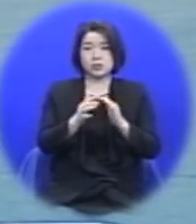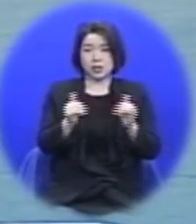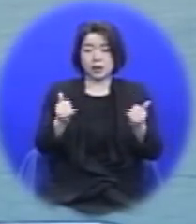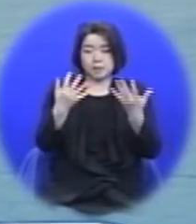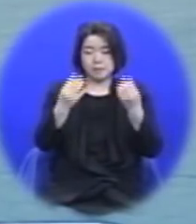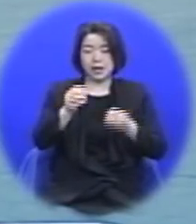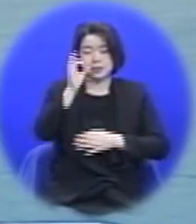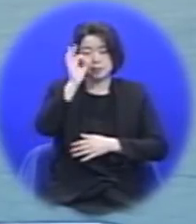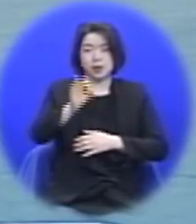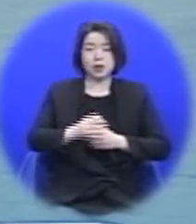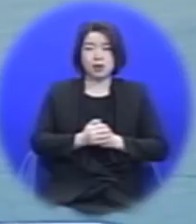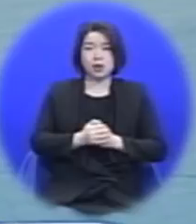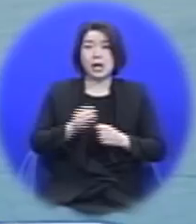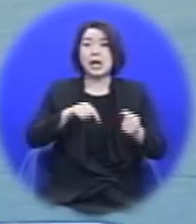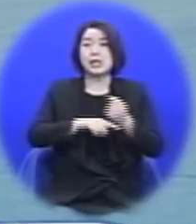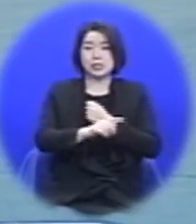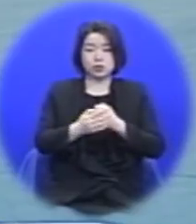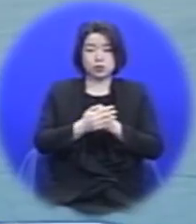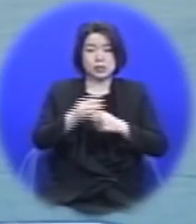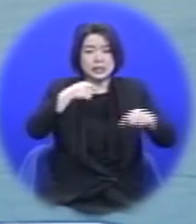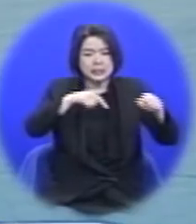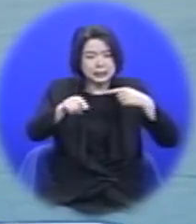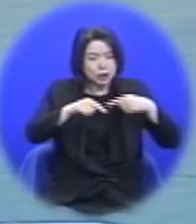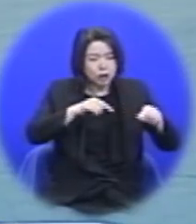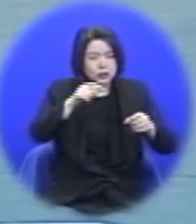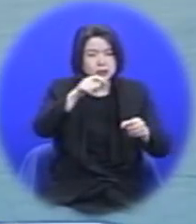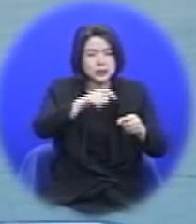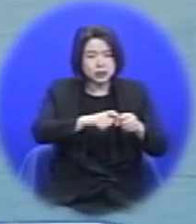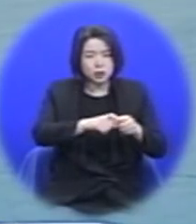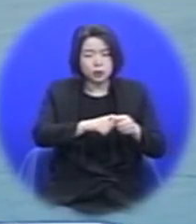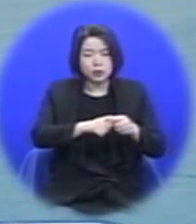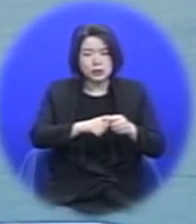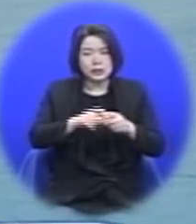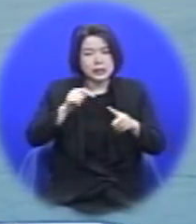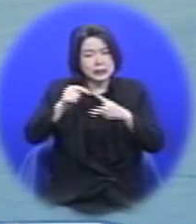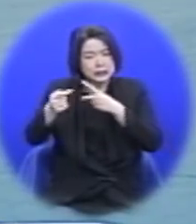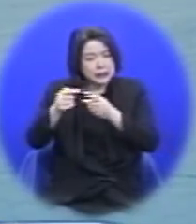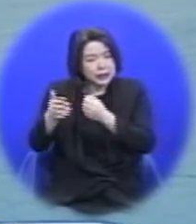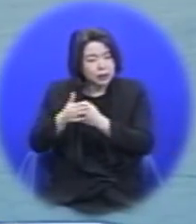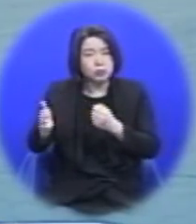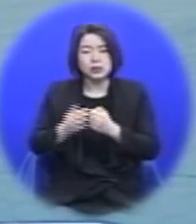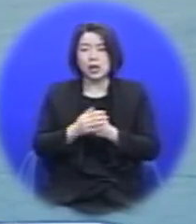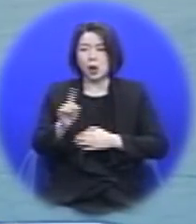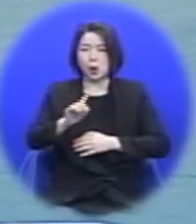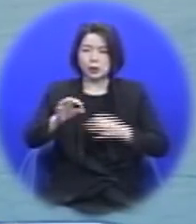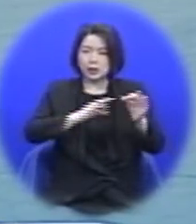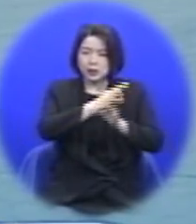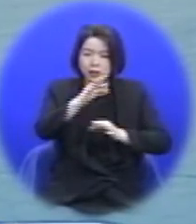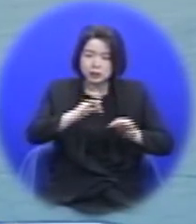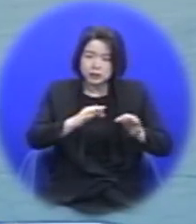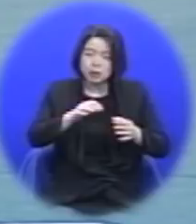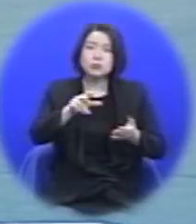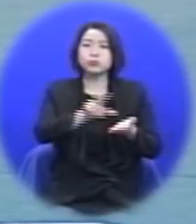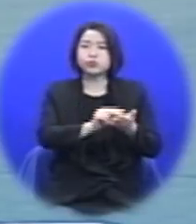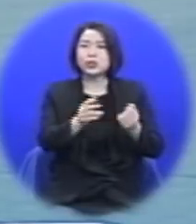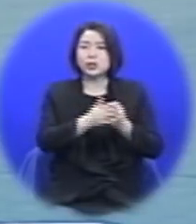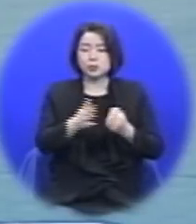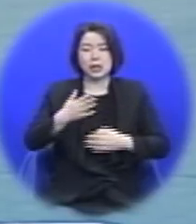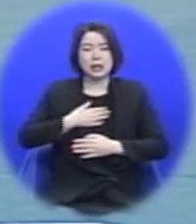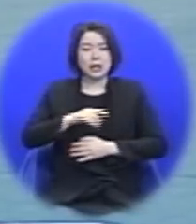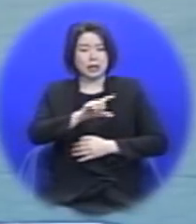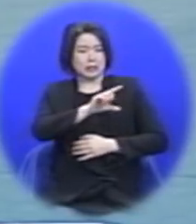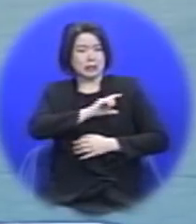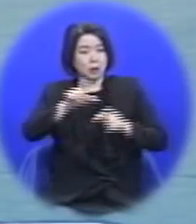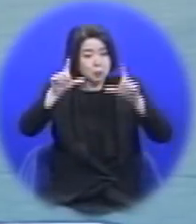봅니다. 이유는 정치적인 어떤 이해관계 때문에 또는 어떤 경제적인 문제 때문에 자기의 명예